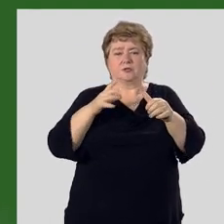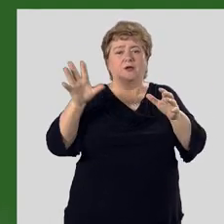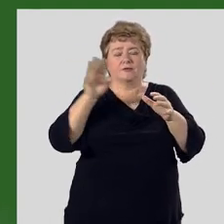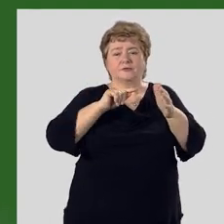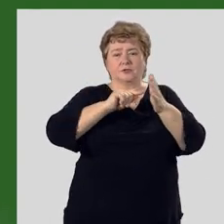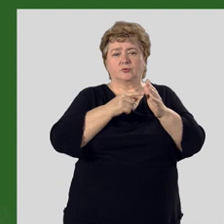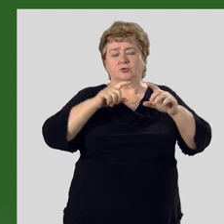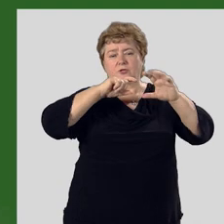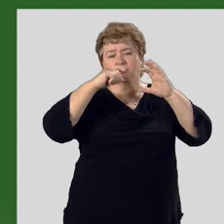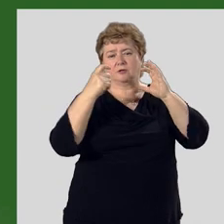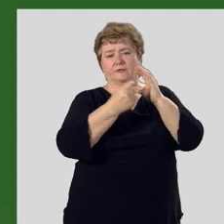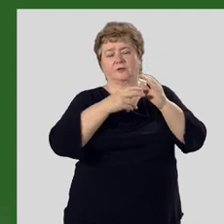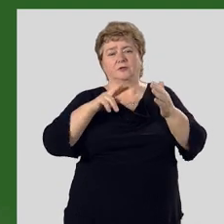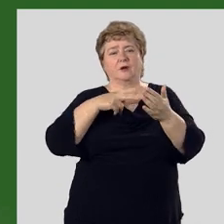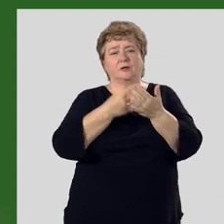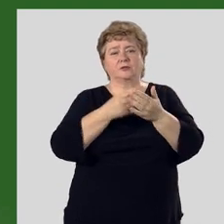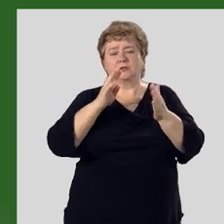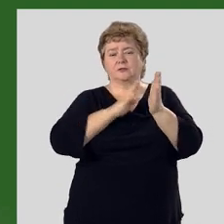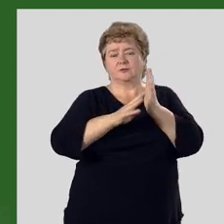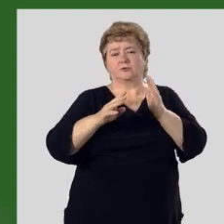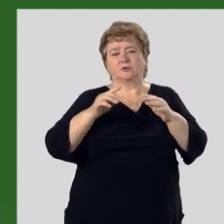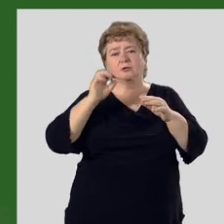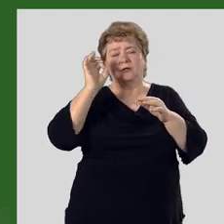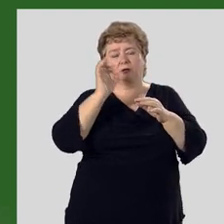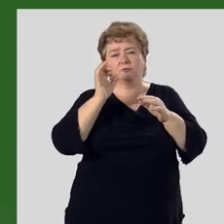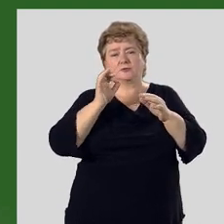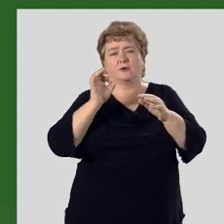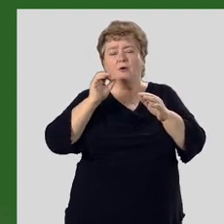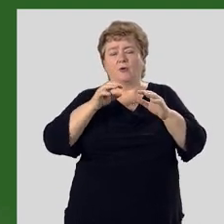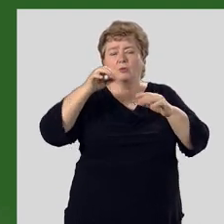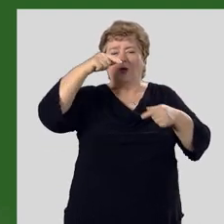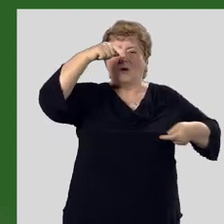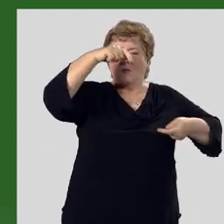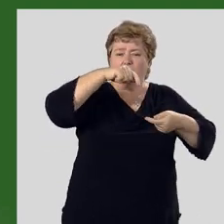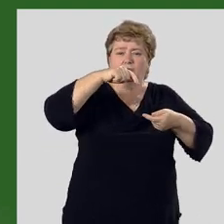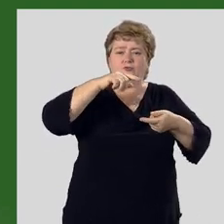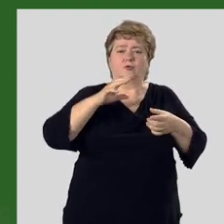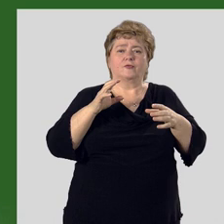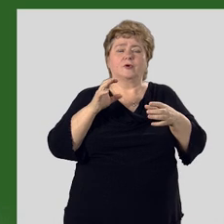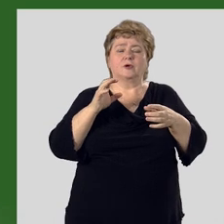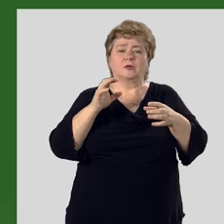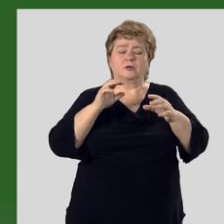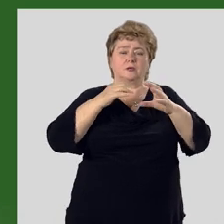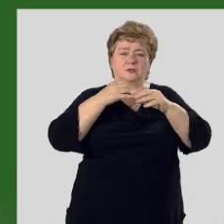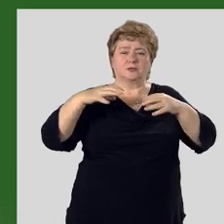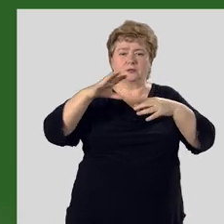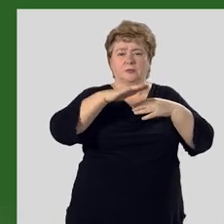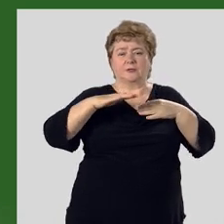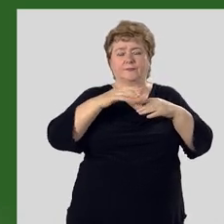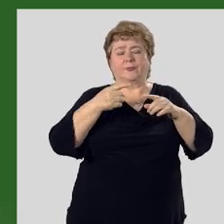Все точки экватора лежат на 90 градусов от полюсов Земли.